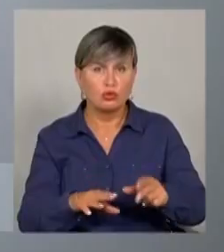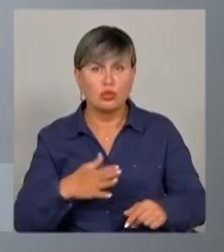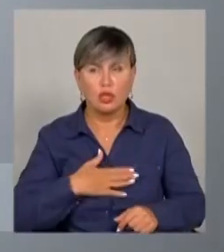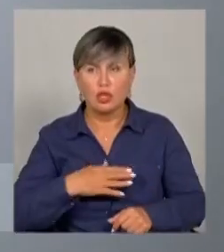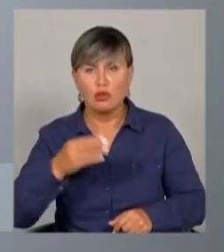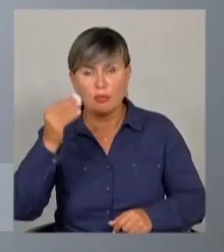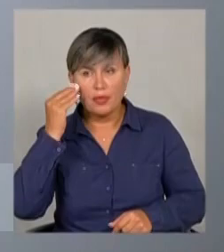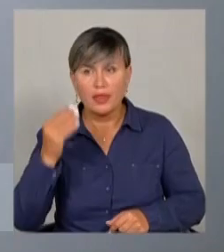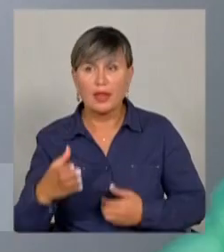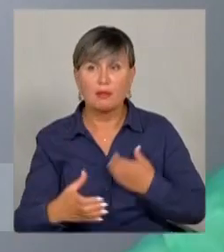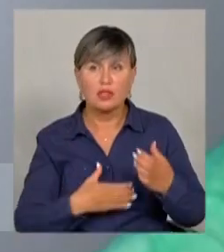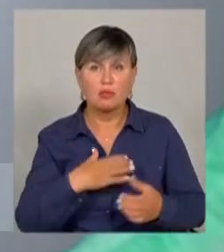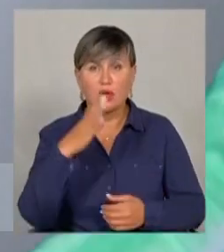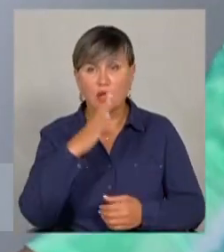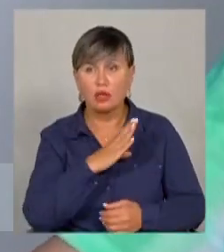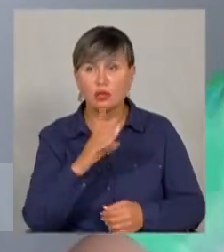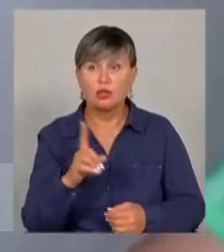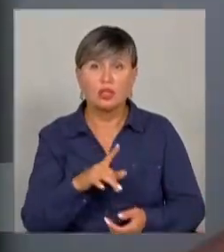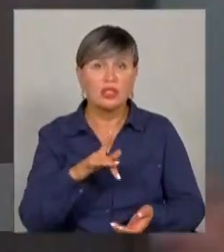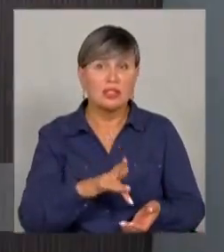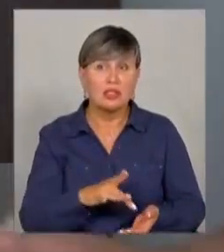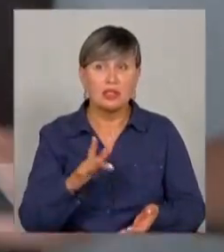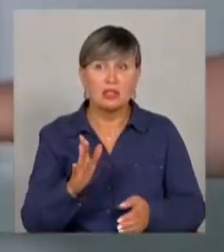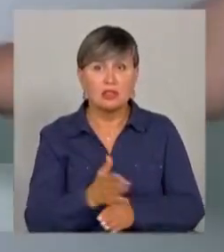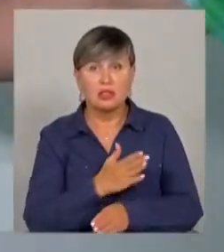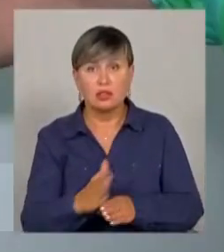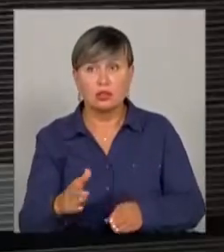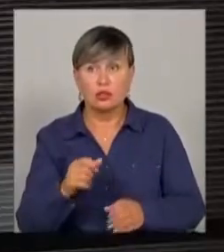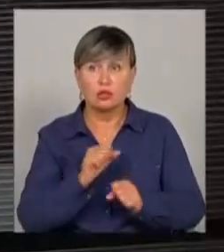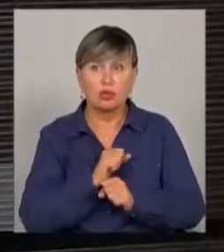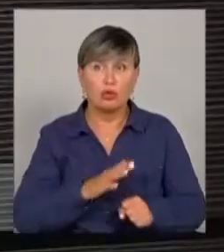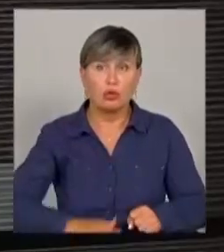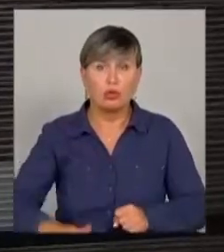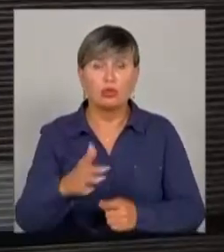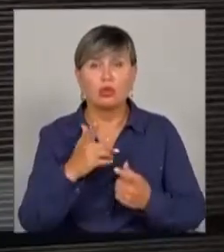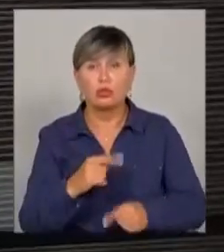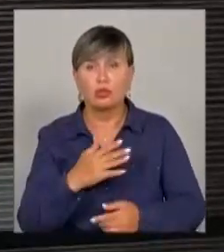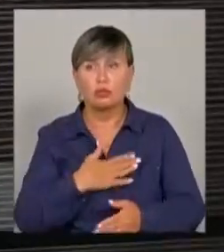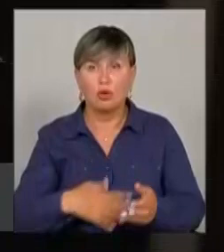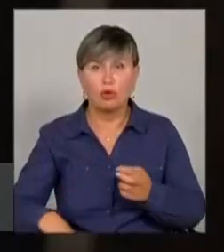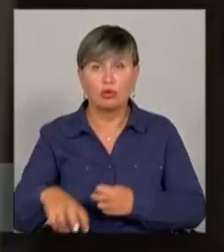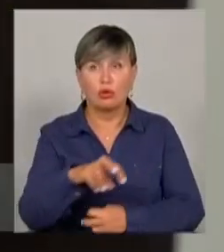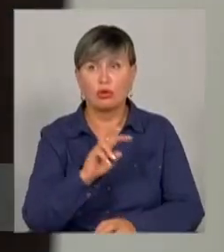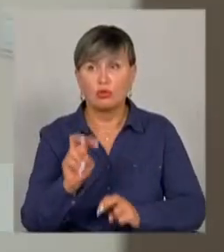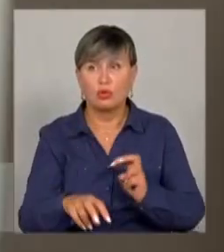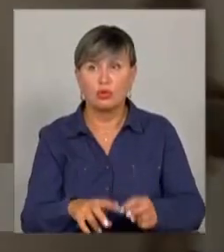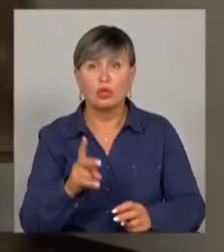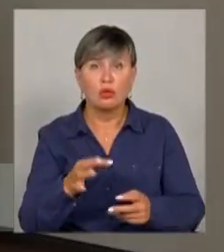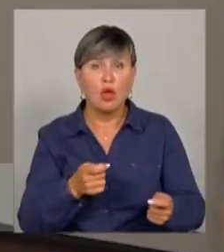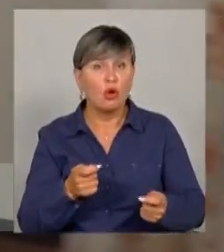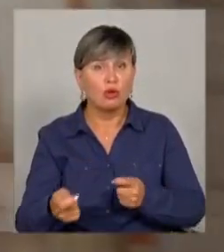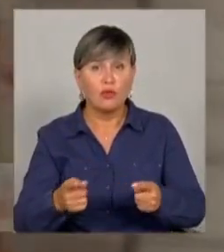мнения? Беспокоит родителей и то, что центр делит территорию с зоной отдыха, где спокойно расхаживают посетители. Однако